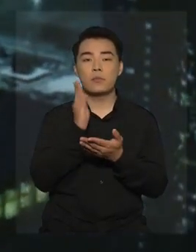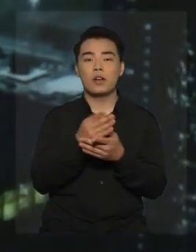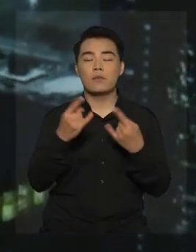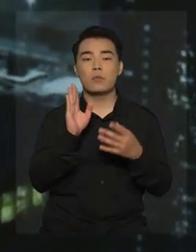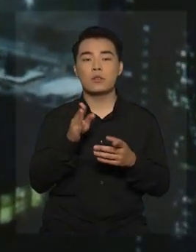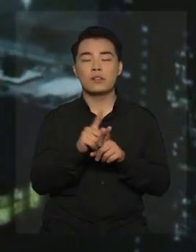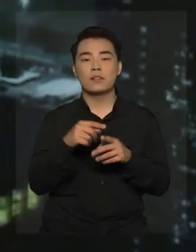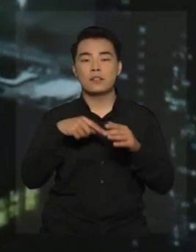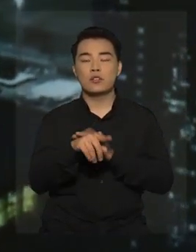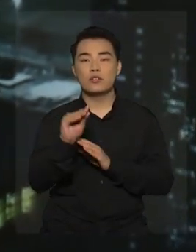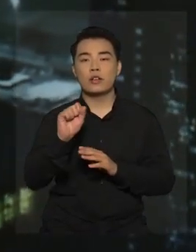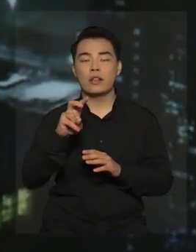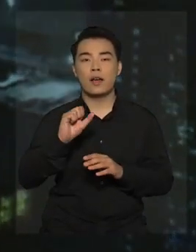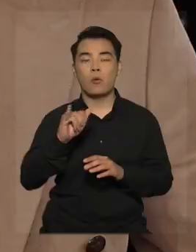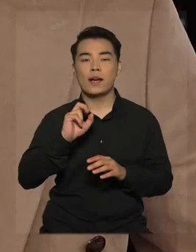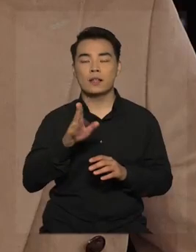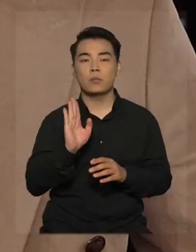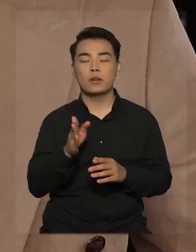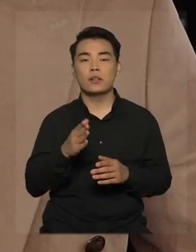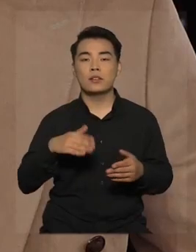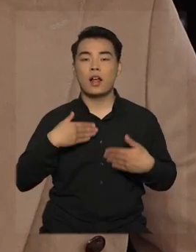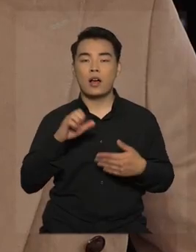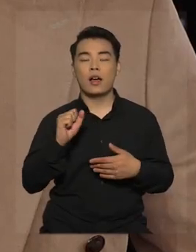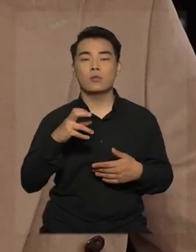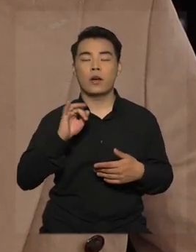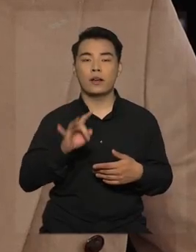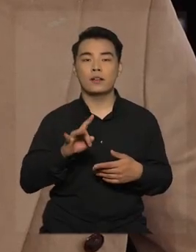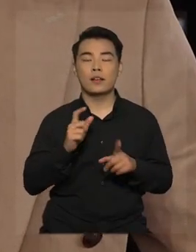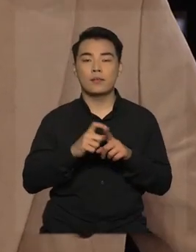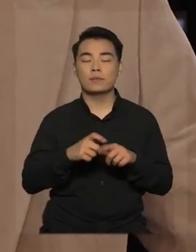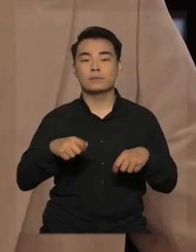информационно-аналитическая программа «Жаңа уақыт». Кеш жарық әнуар эфир тізгіні өзіңде.